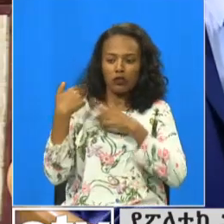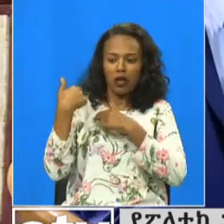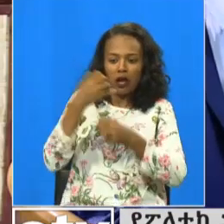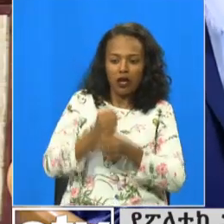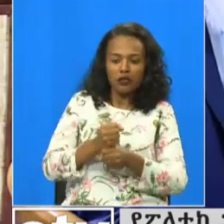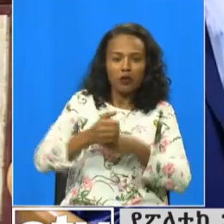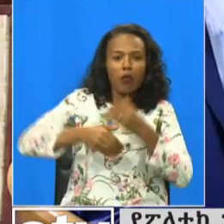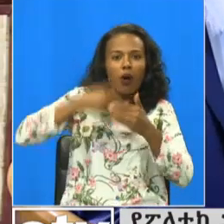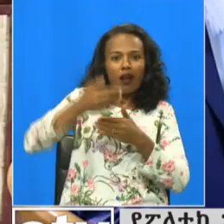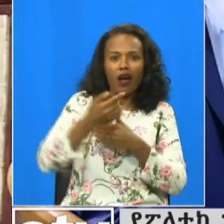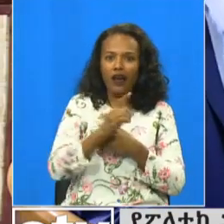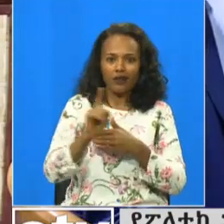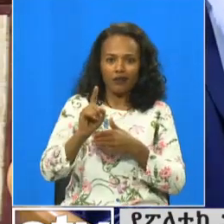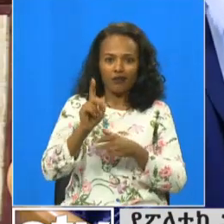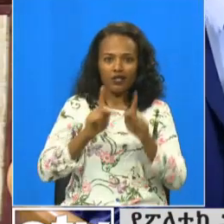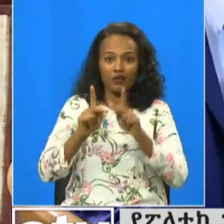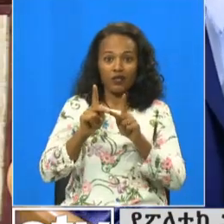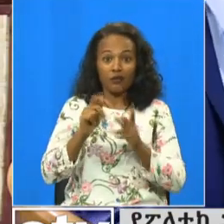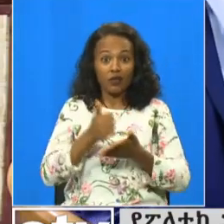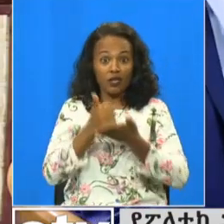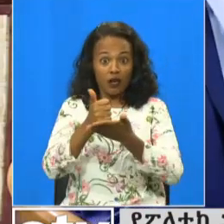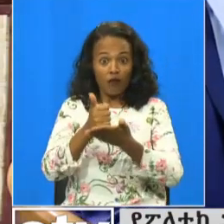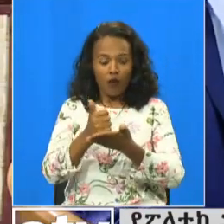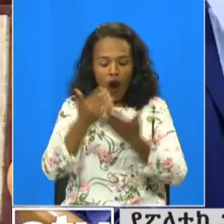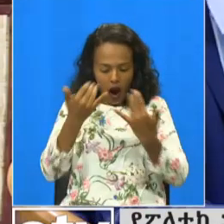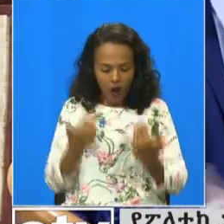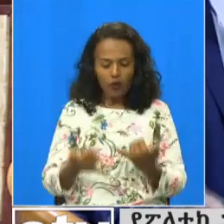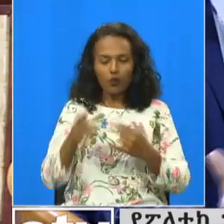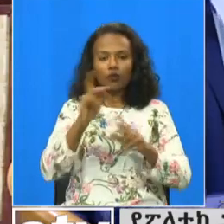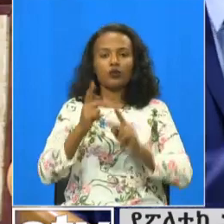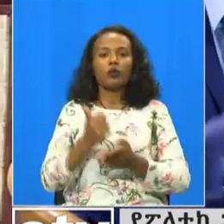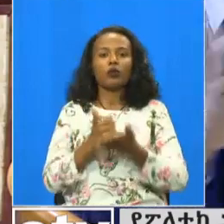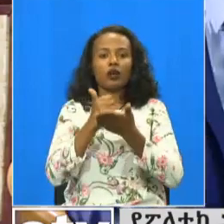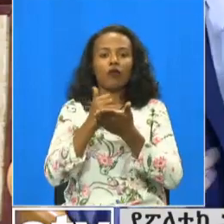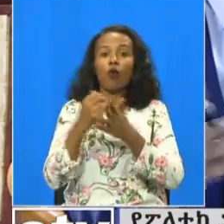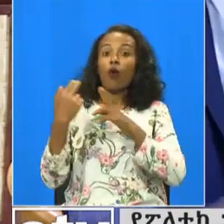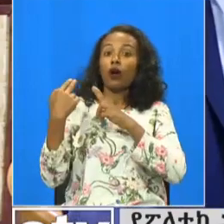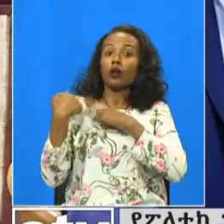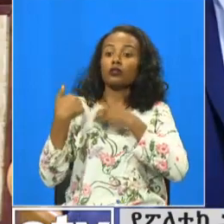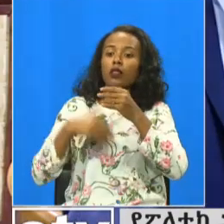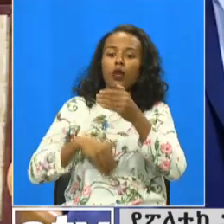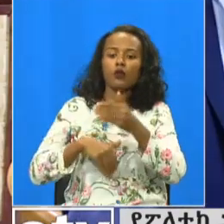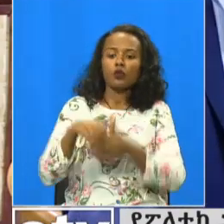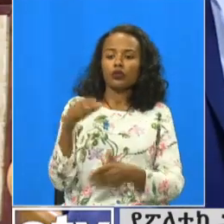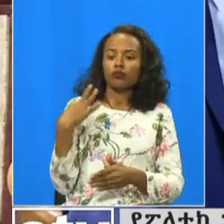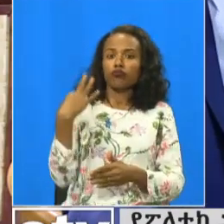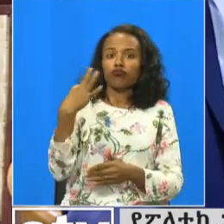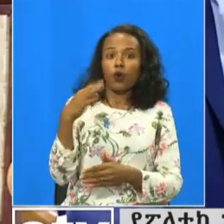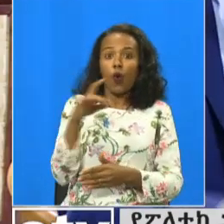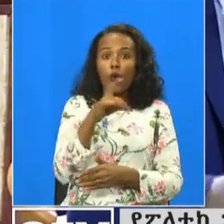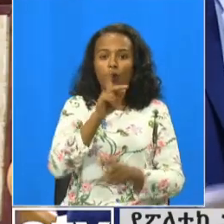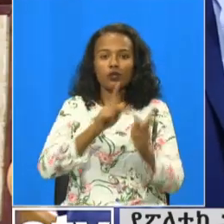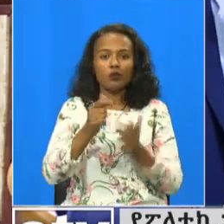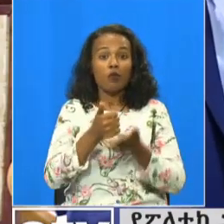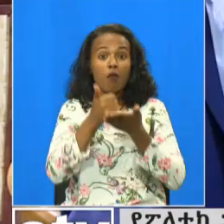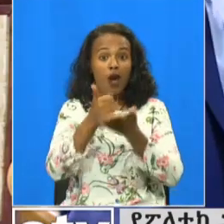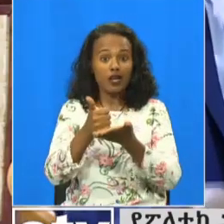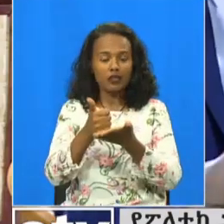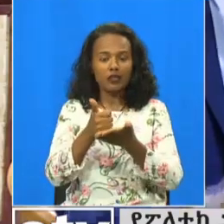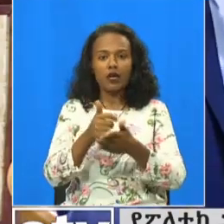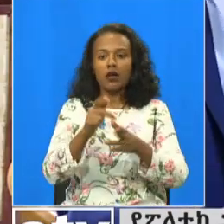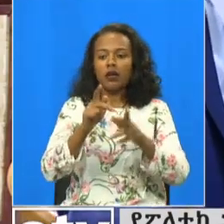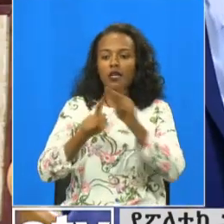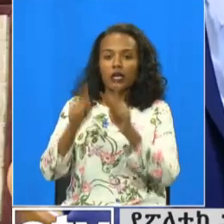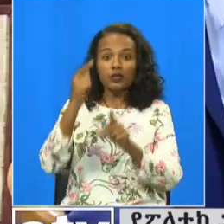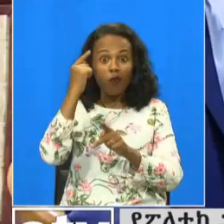ብቻ በኋላ አይደለም ህዝብ የሚታገዘው ህዝብ የሚደገፈው። ከስልጣን ውጪም ሆኖ ህዝብን ማገዝ፣ ህዝብን